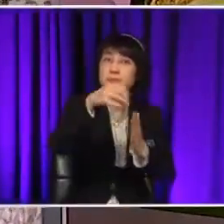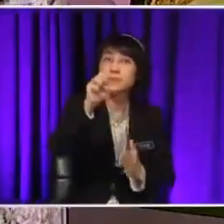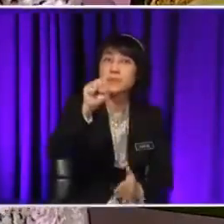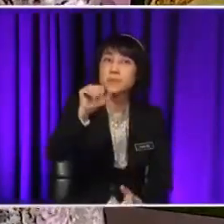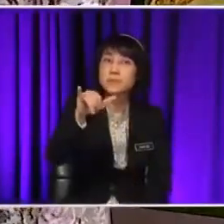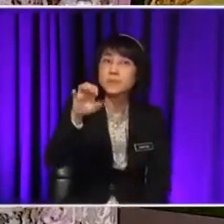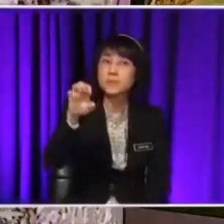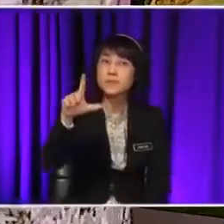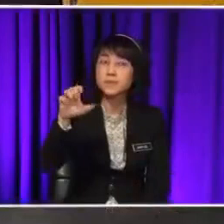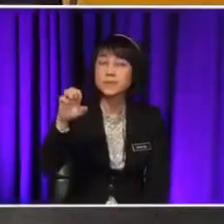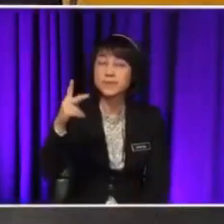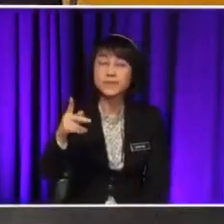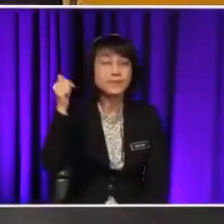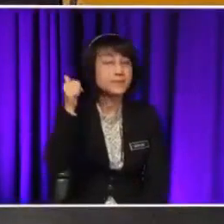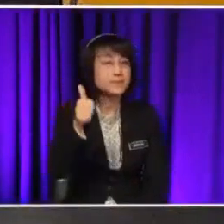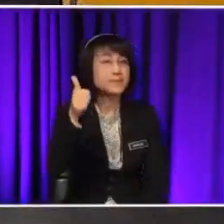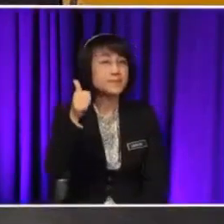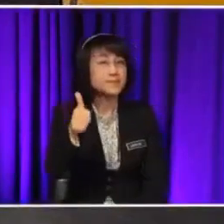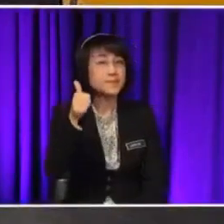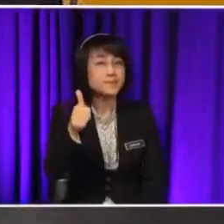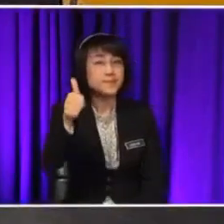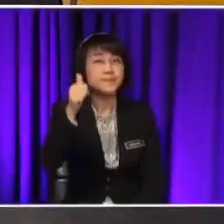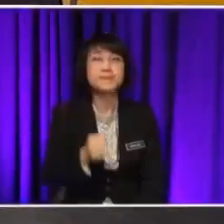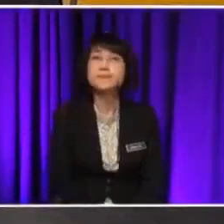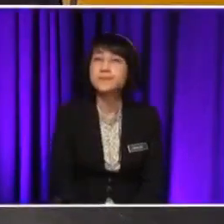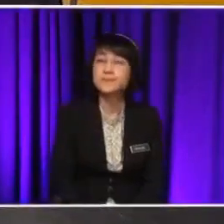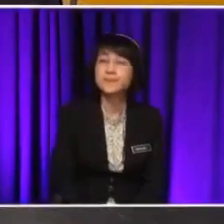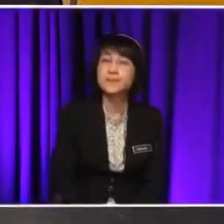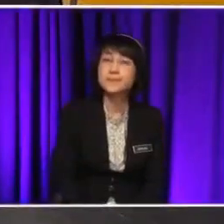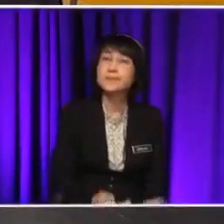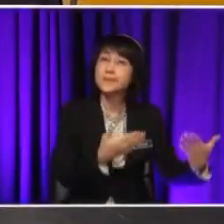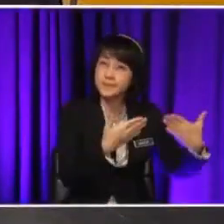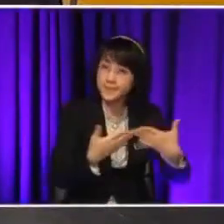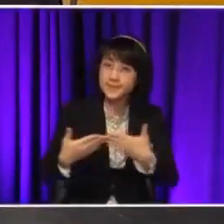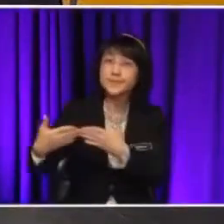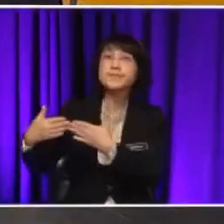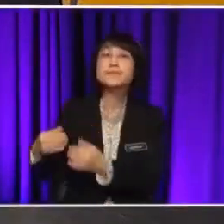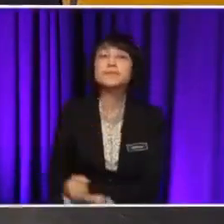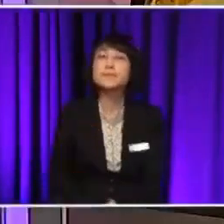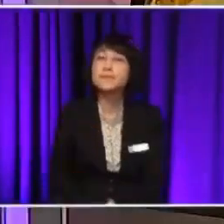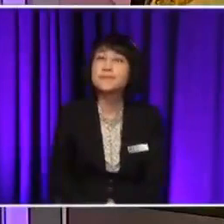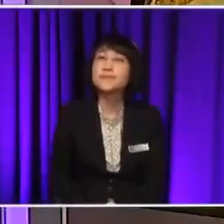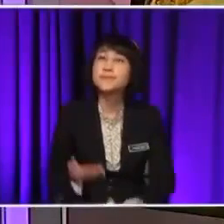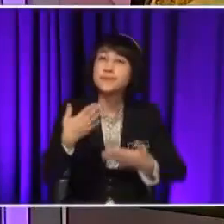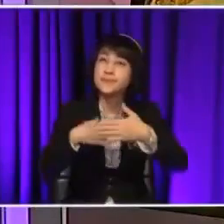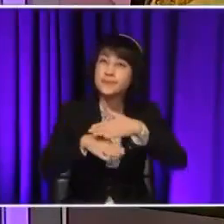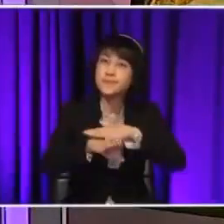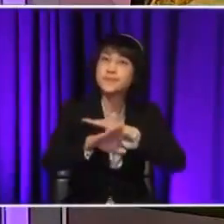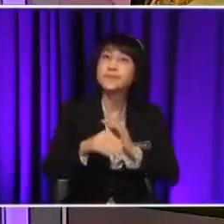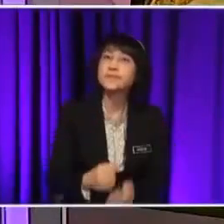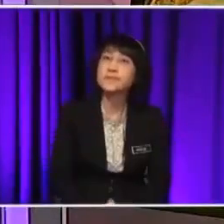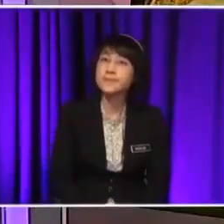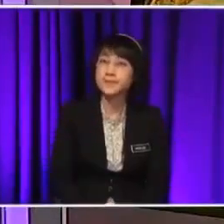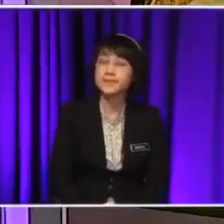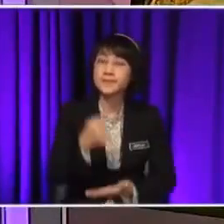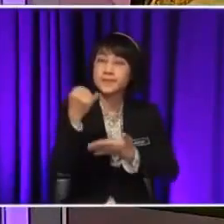Hebat Danish. Okey. Boleh kita teruskan lagi? Silakan cikgu. Okey. Kita masuk pula kepada